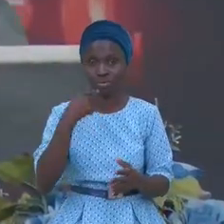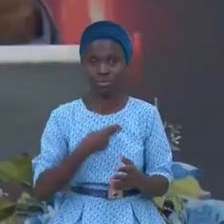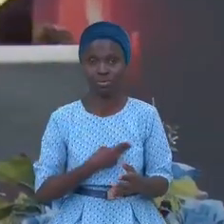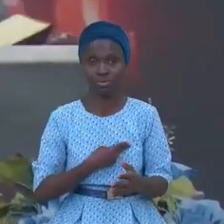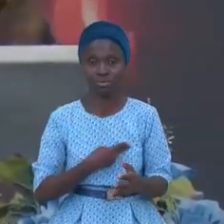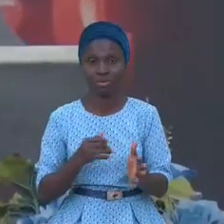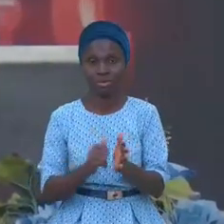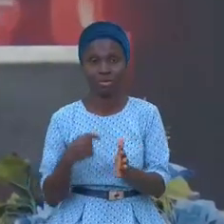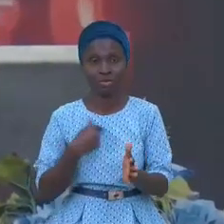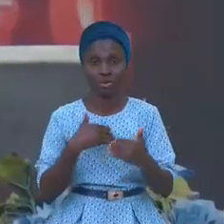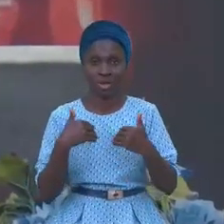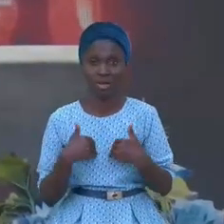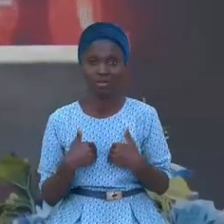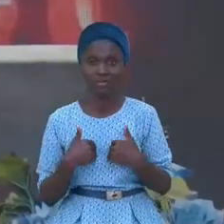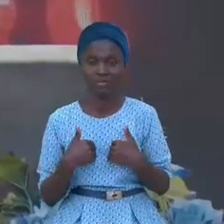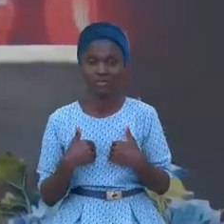nous avons